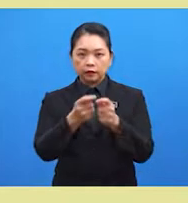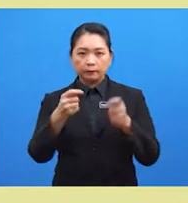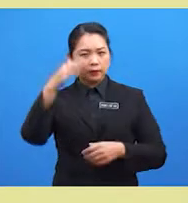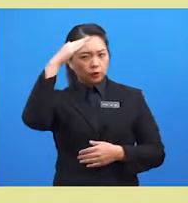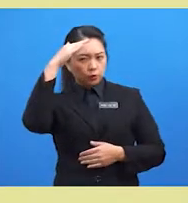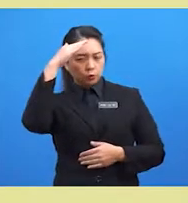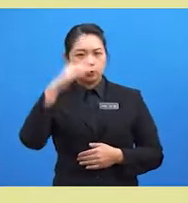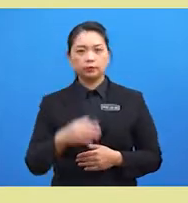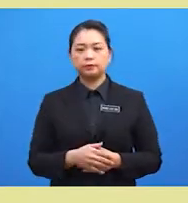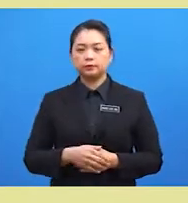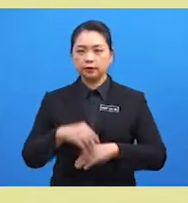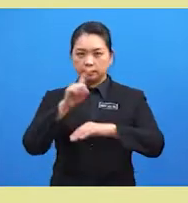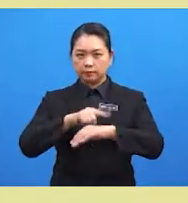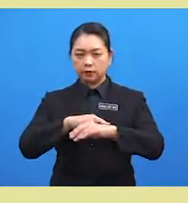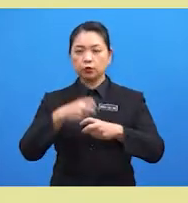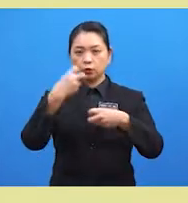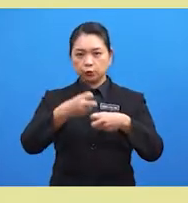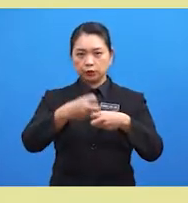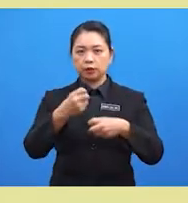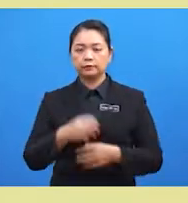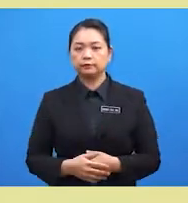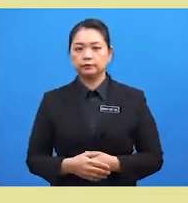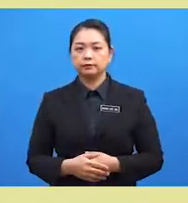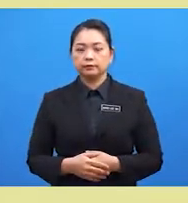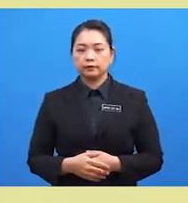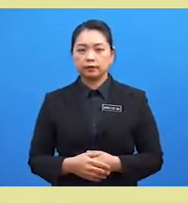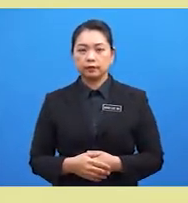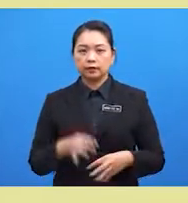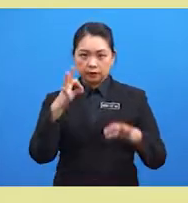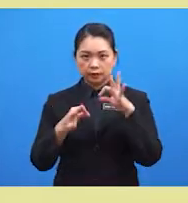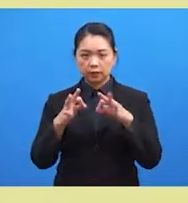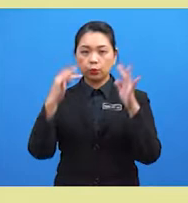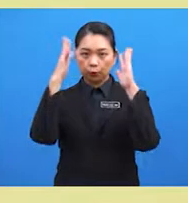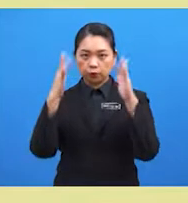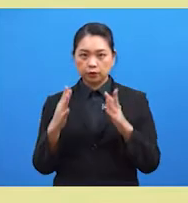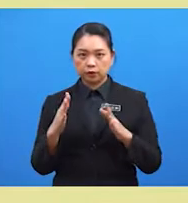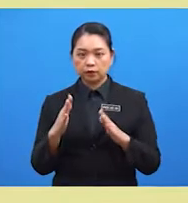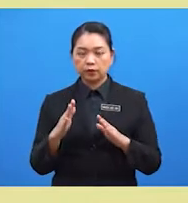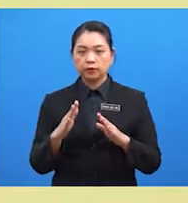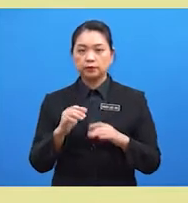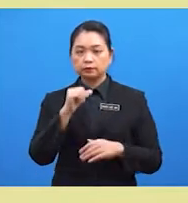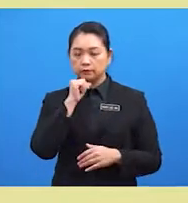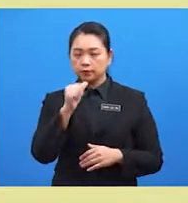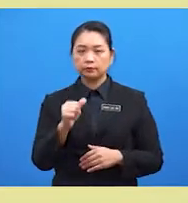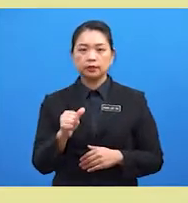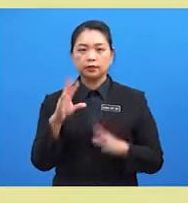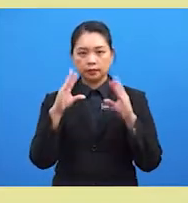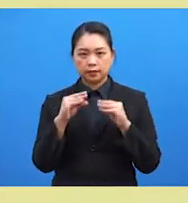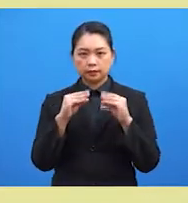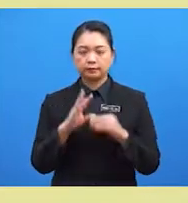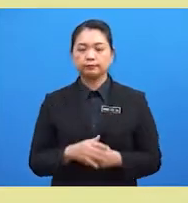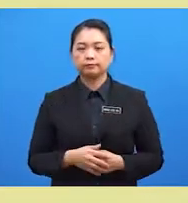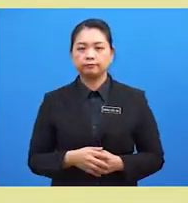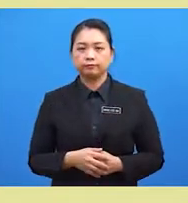tempat berteduh dikala susah, jika berhujan pasti tak